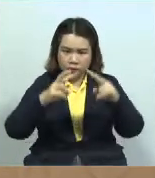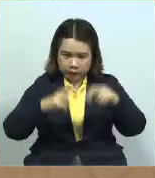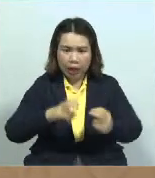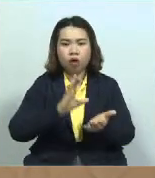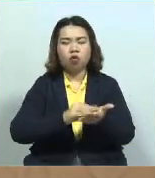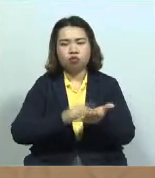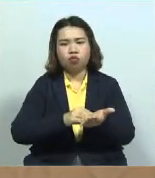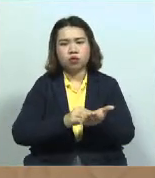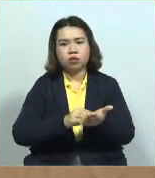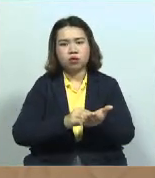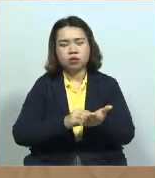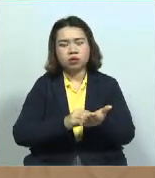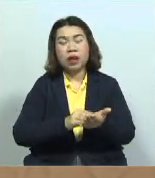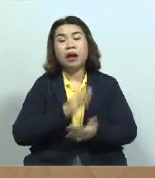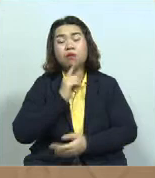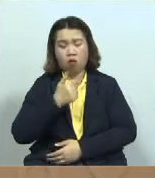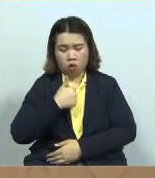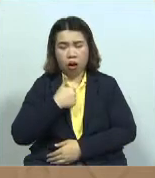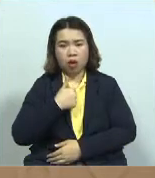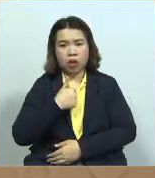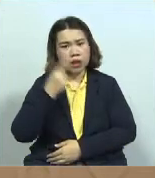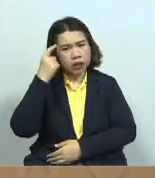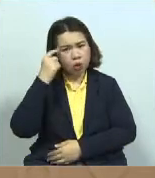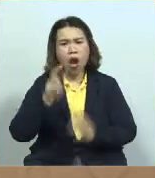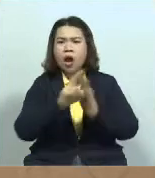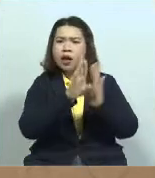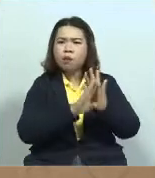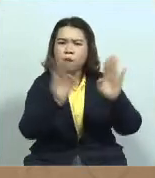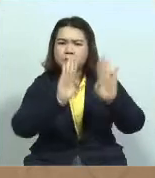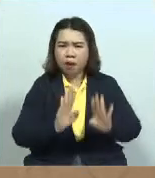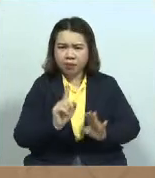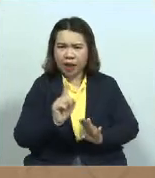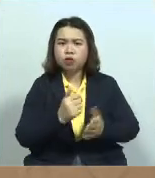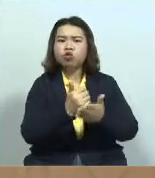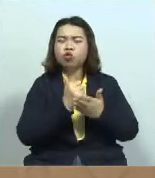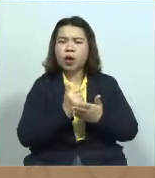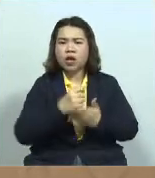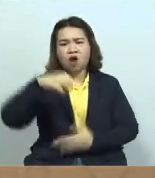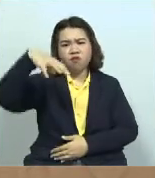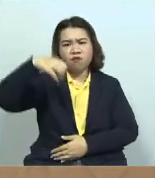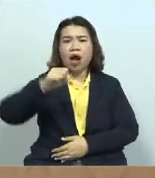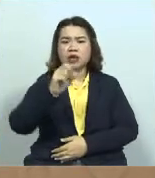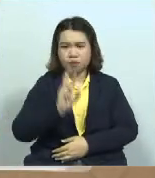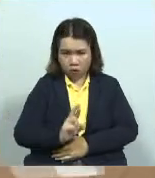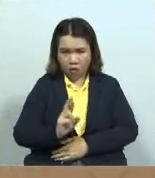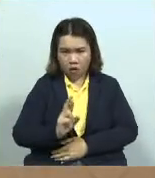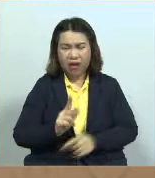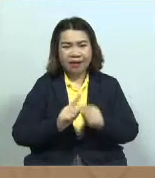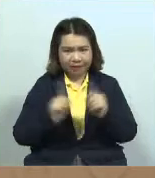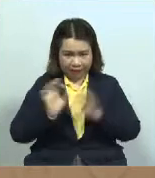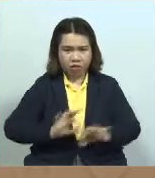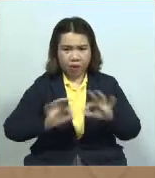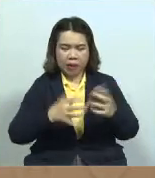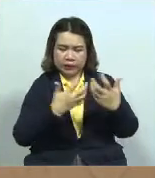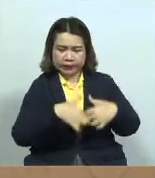ว่าเราพอที่จะใช้ระบบอะไรมาใช้เป็นเครื่องไฟสำรองได้แต่เราจะต้องเน้นสถานีใหญ่ๆ